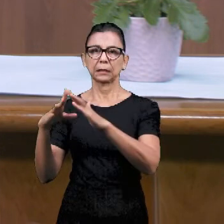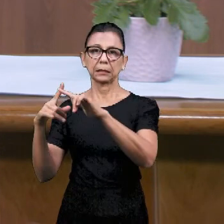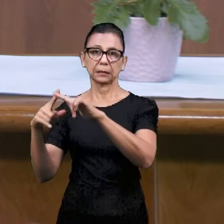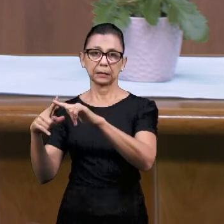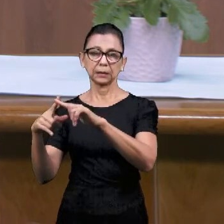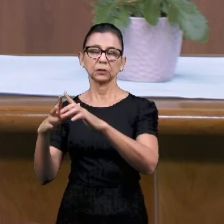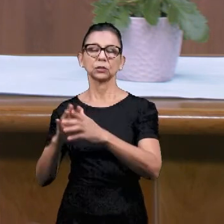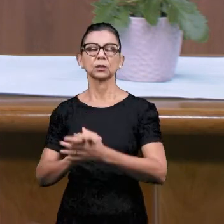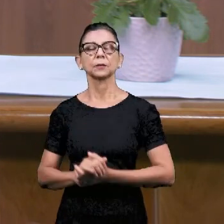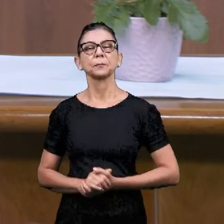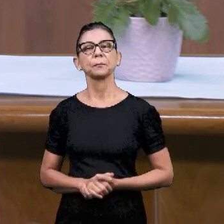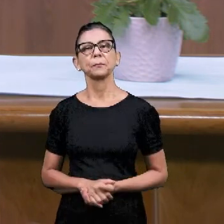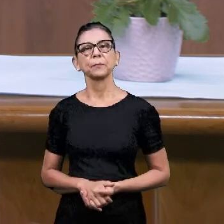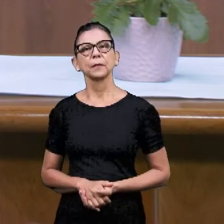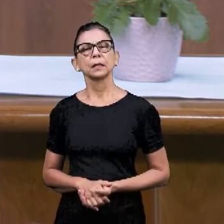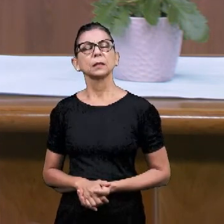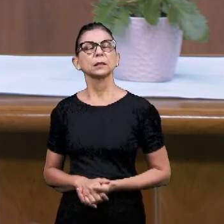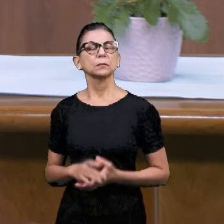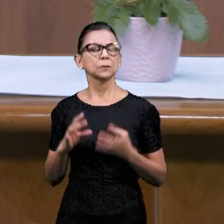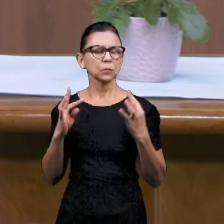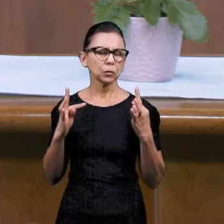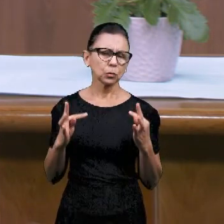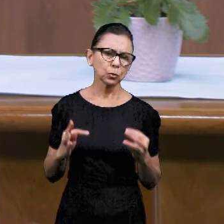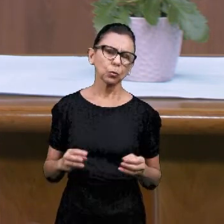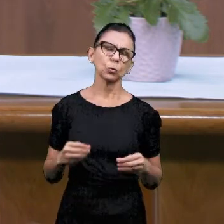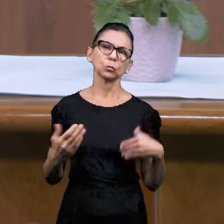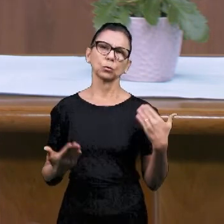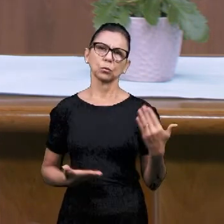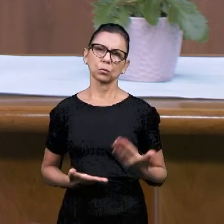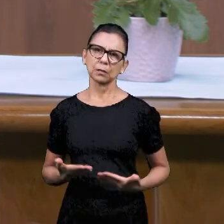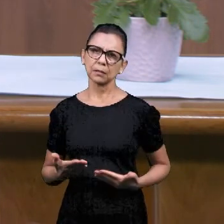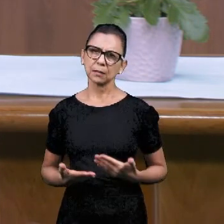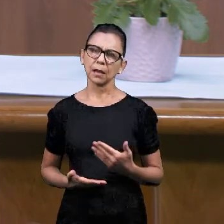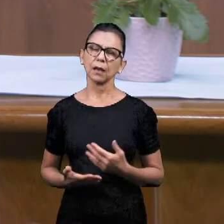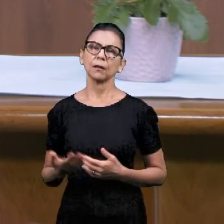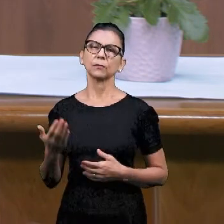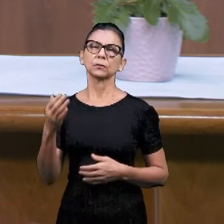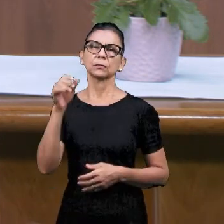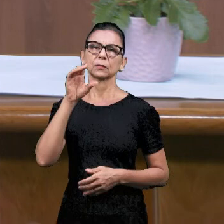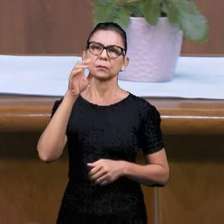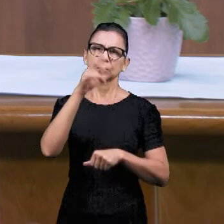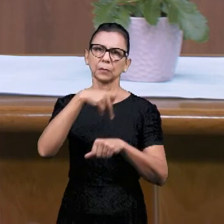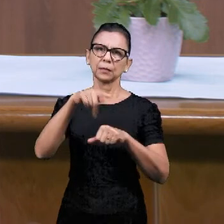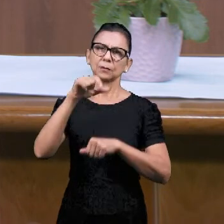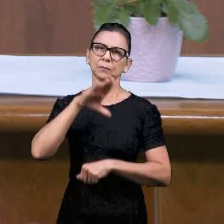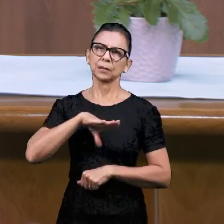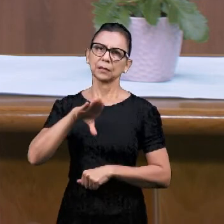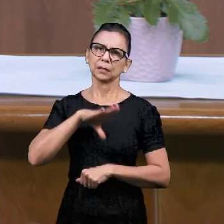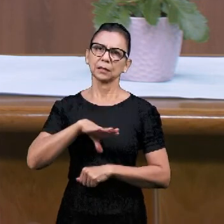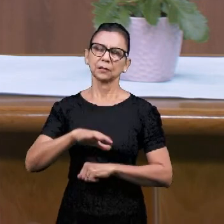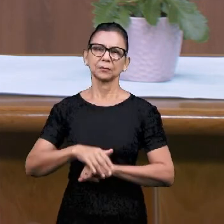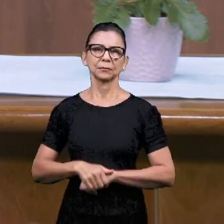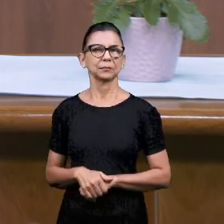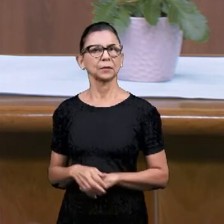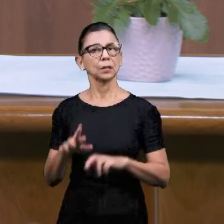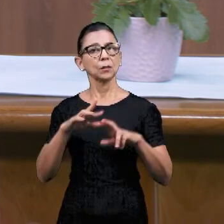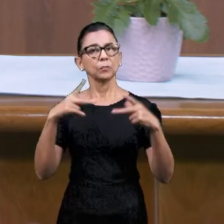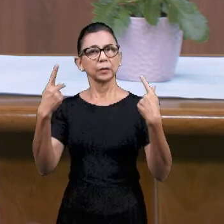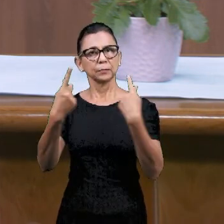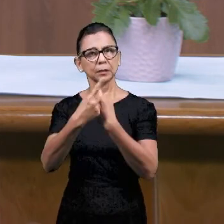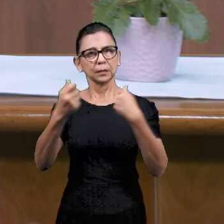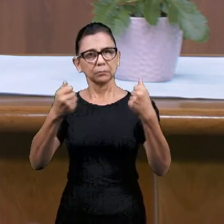Portugal, si bien comme tous les autres frères au Portugal, une parole de salutation de la part du